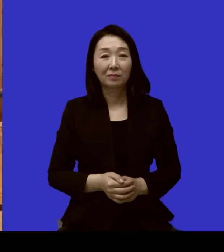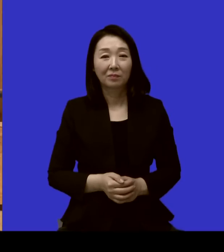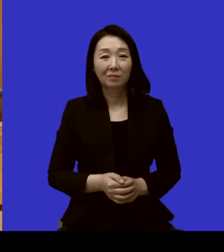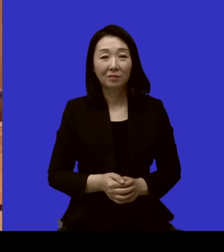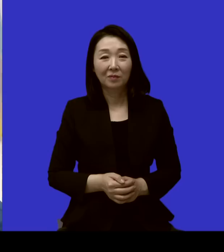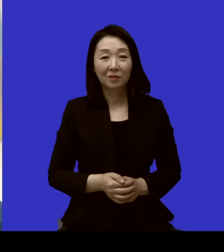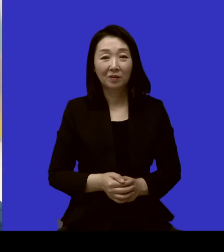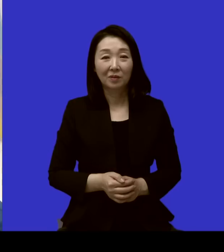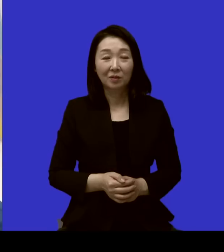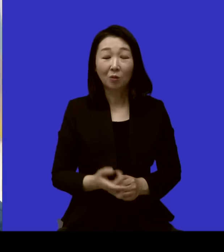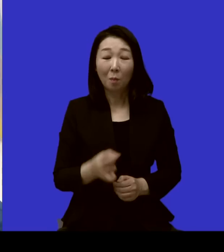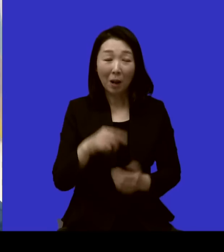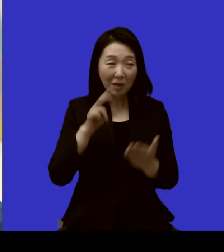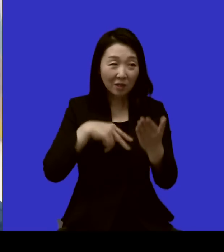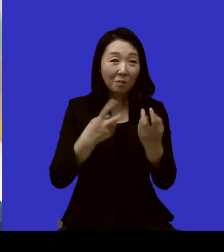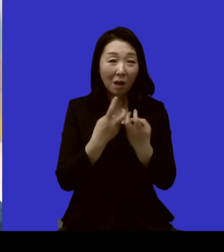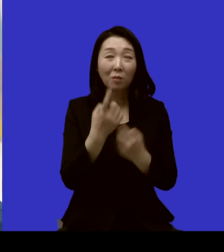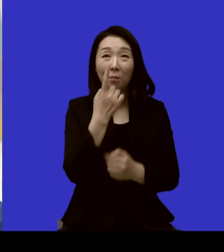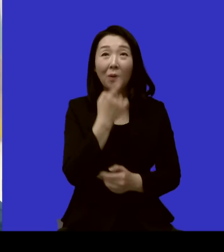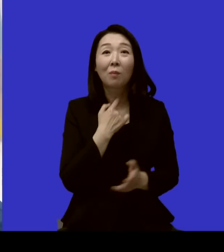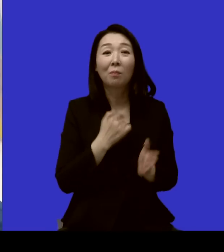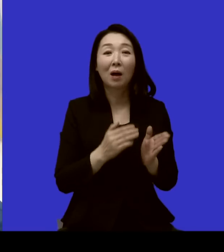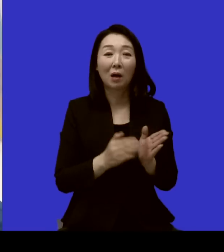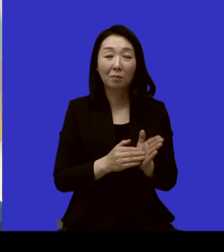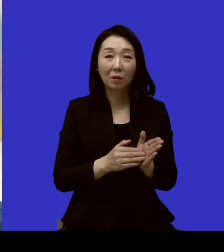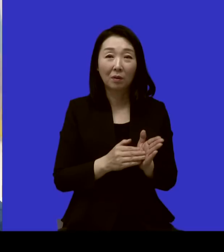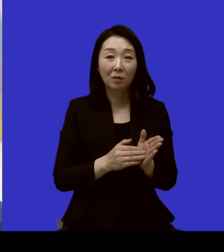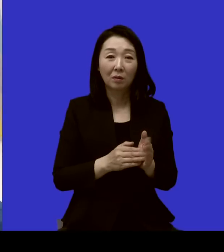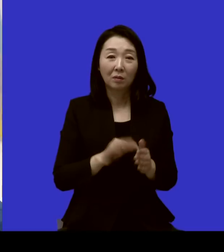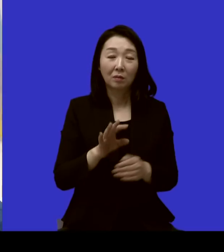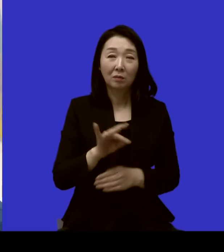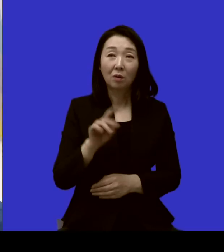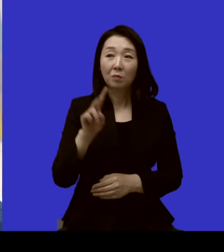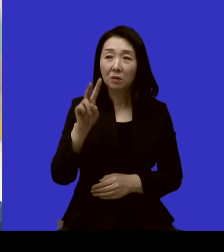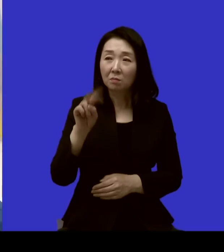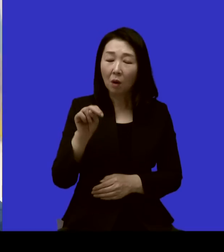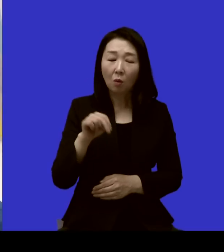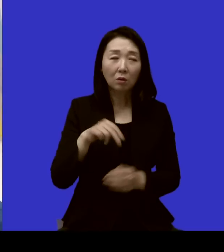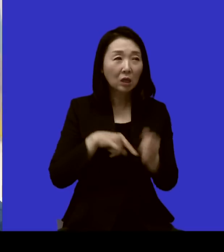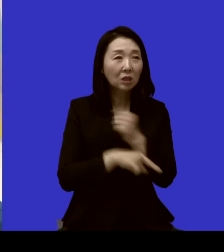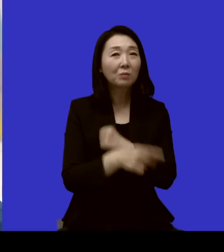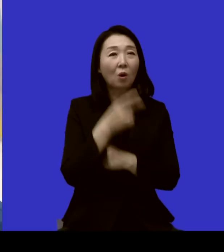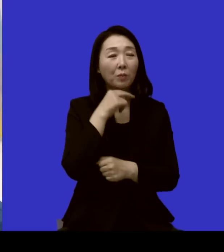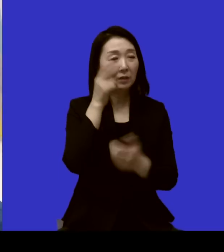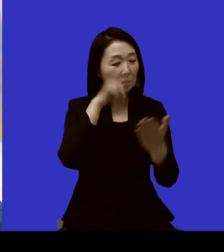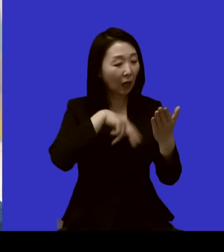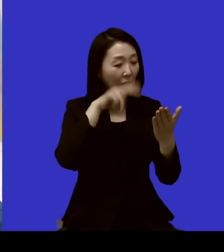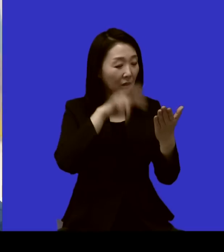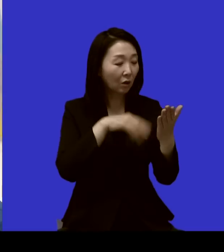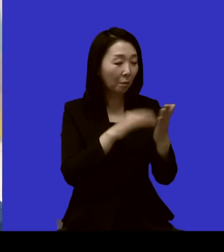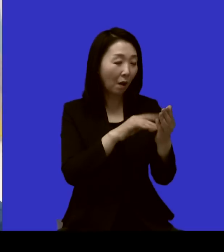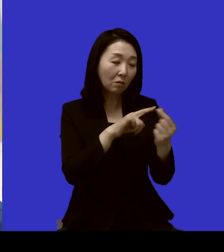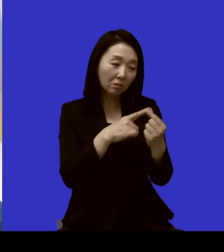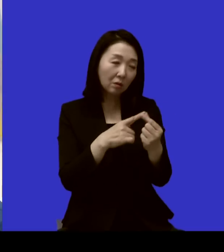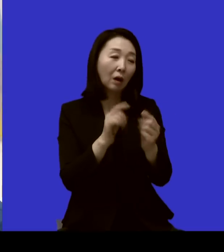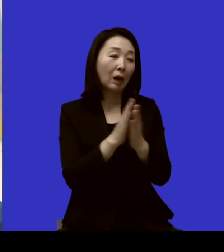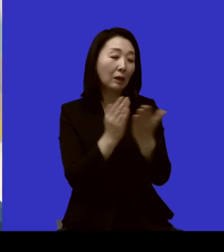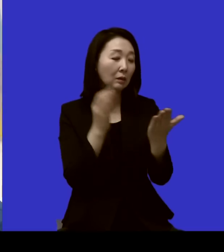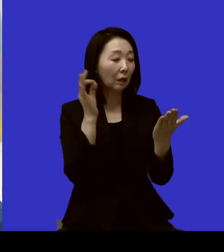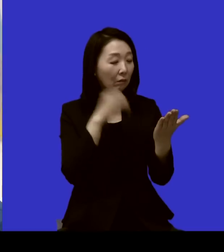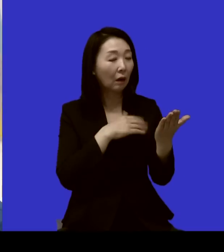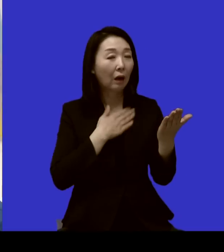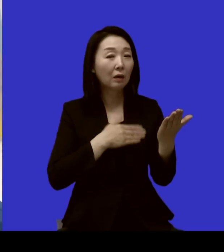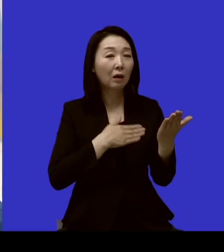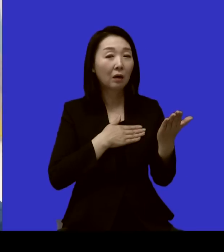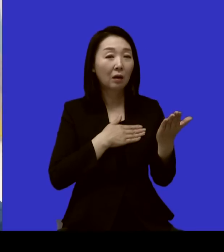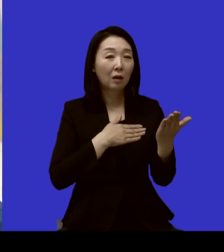속독을 예. 배워봤거든요. 그러니까 사실은 처음에 한 2만 권은 아무 이제 뜻이 없이 읽었던 것 같아요. 예. 그냥 글자고 책이구나. 근데